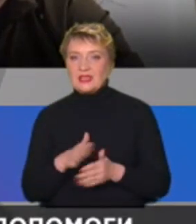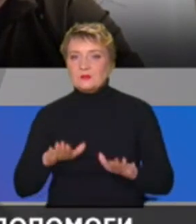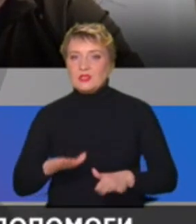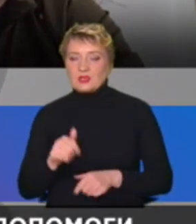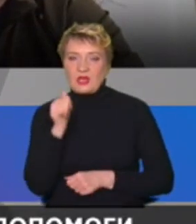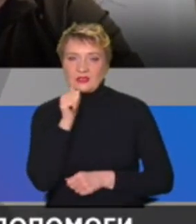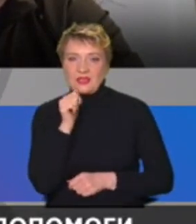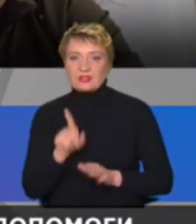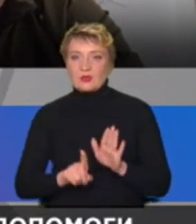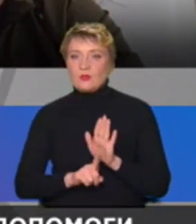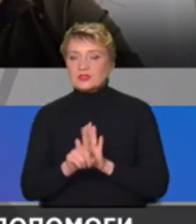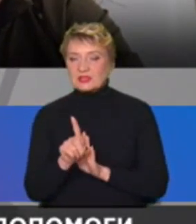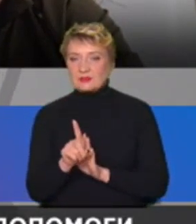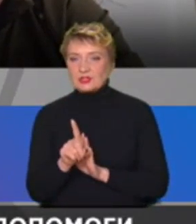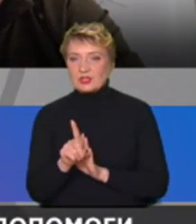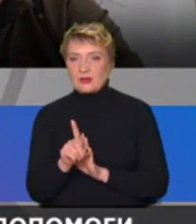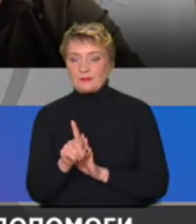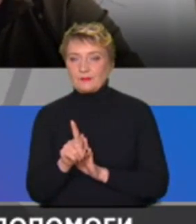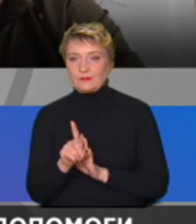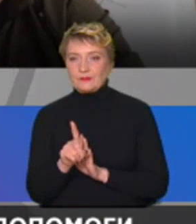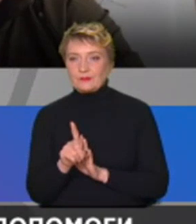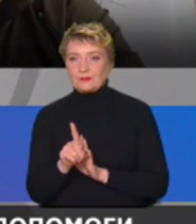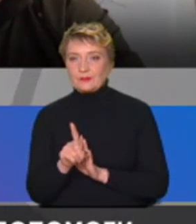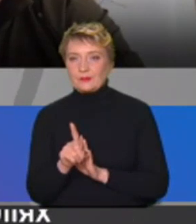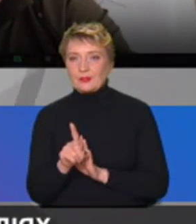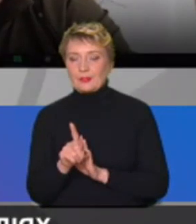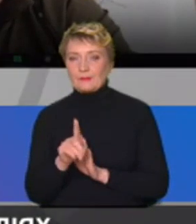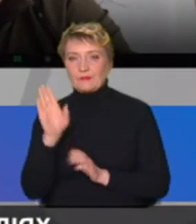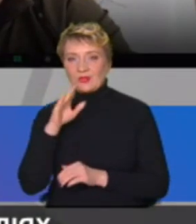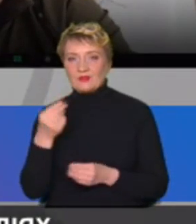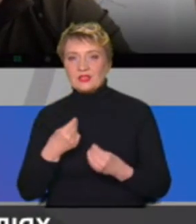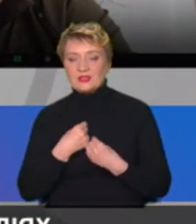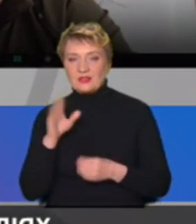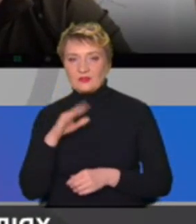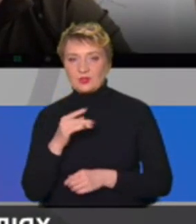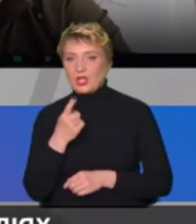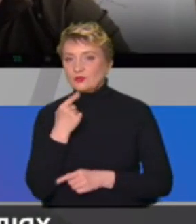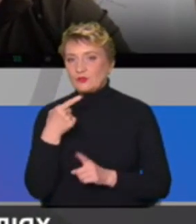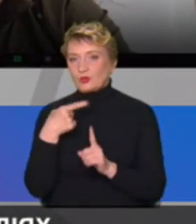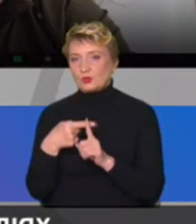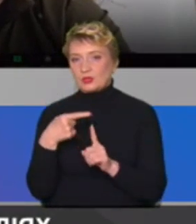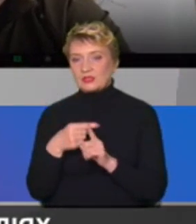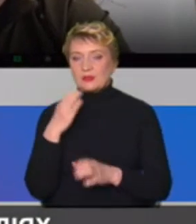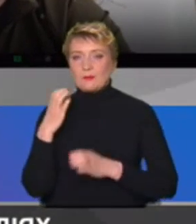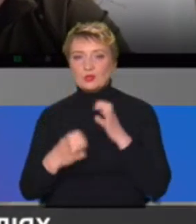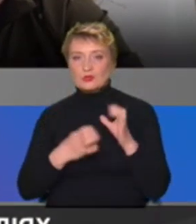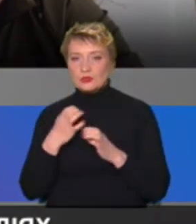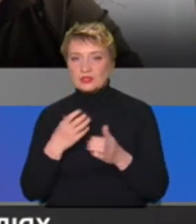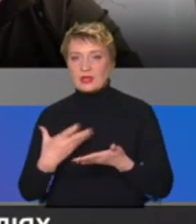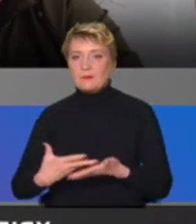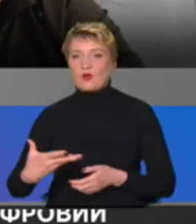ми пускаємо Київводоканал, підстрахував нас, дає воду. Червоний Хрест міжнародний